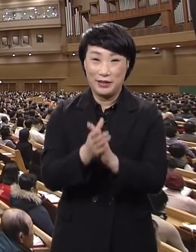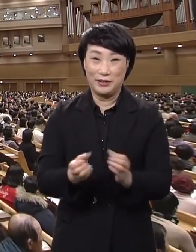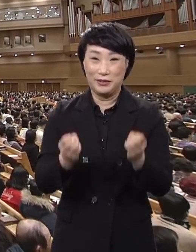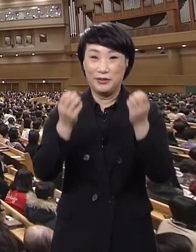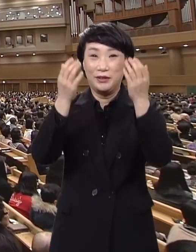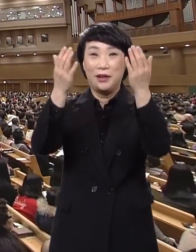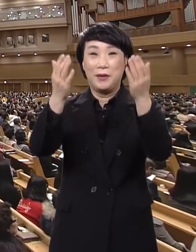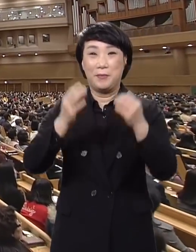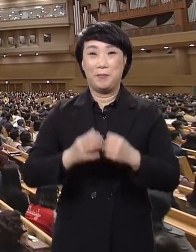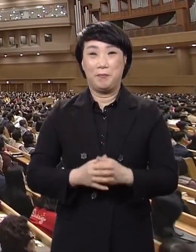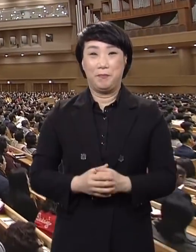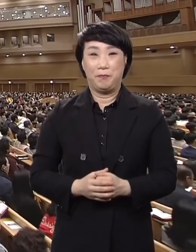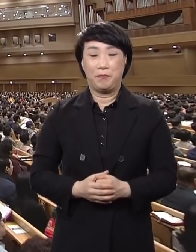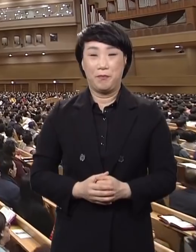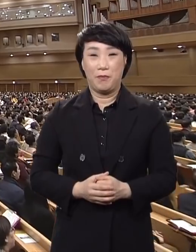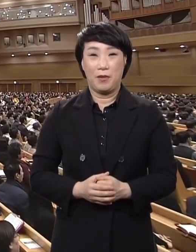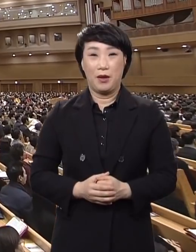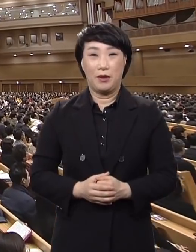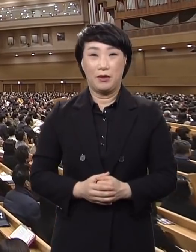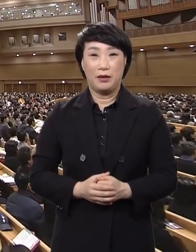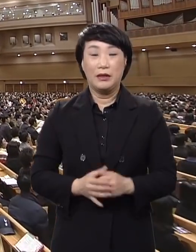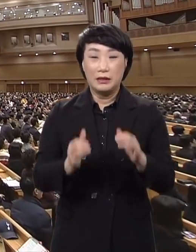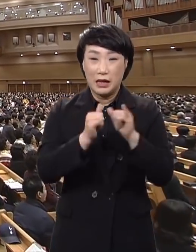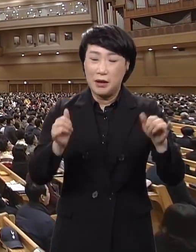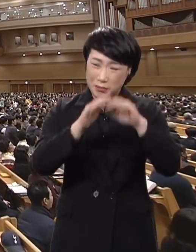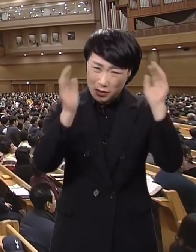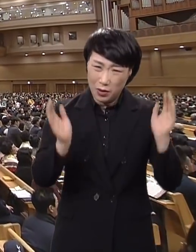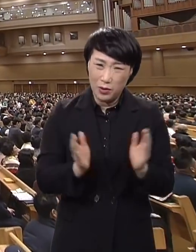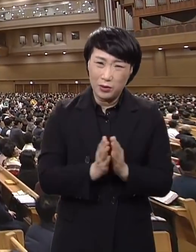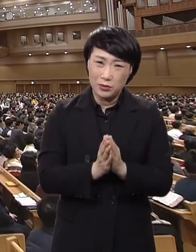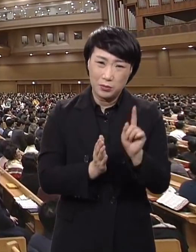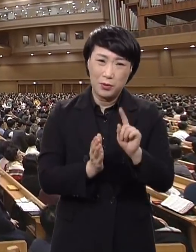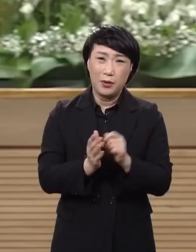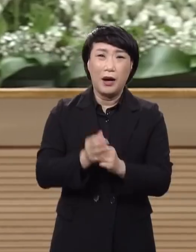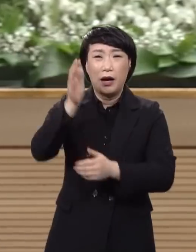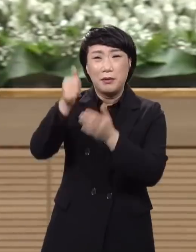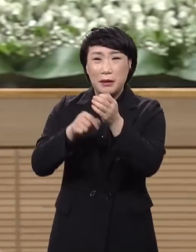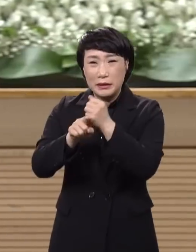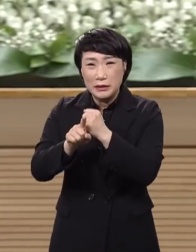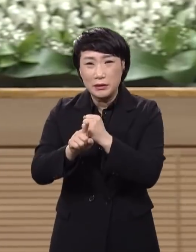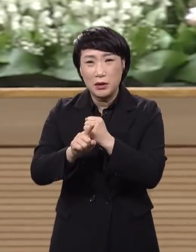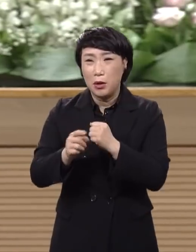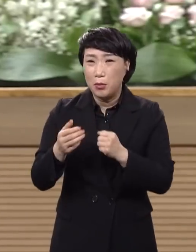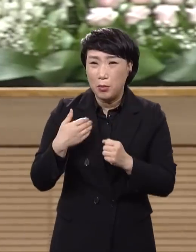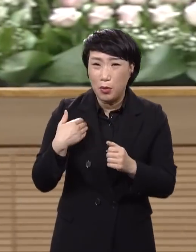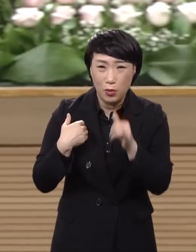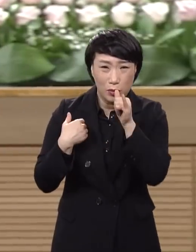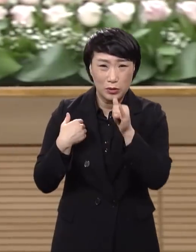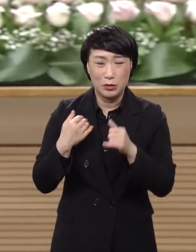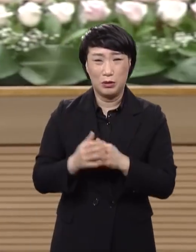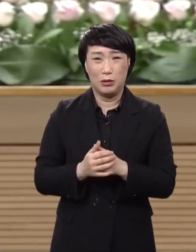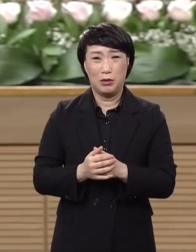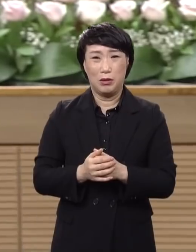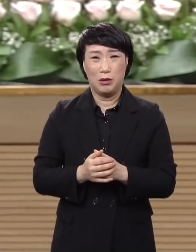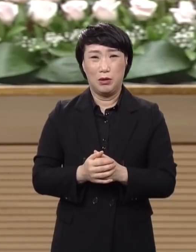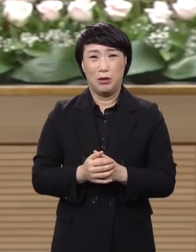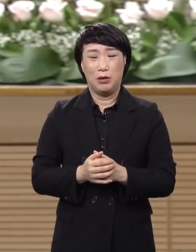할렐루야. 모든 사람들이 다 하나님의 뜻을 모르고